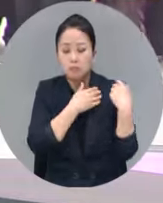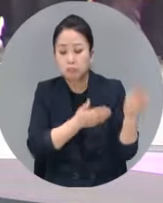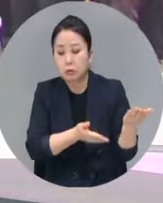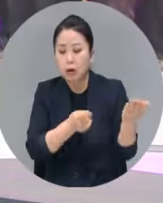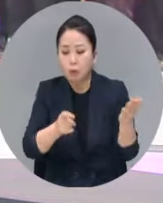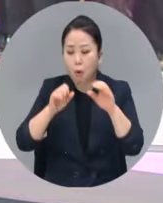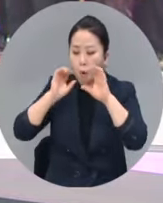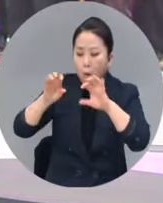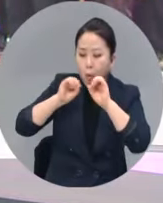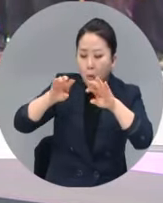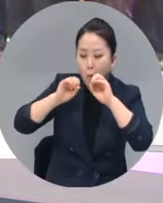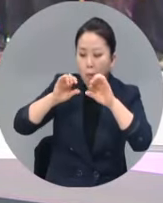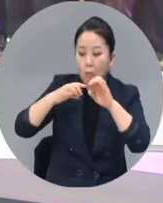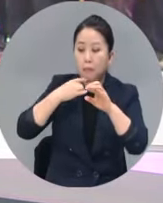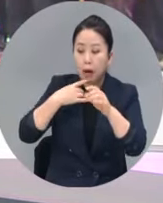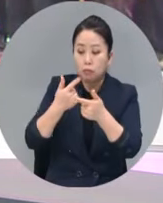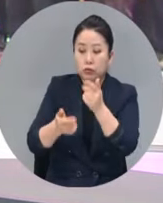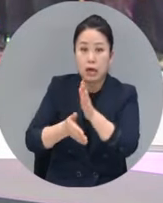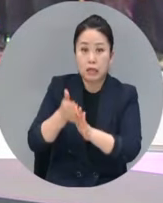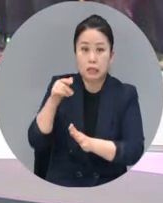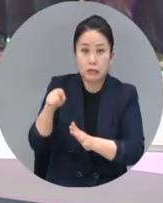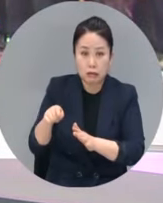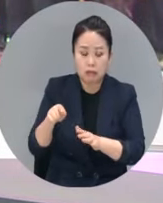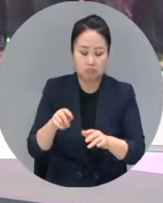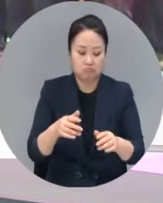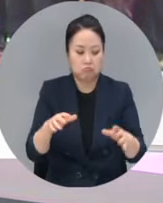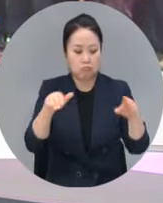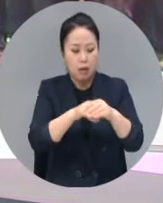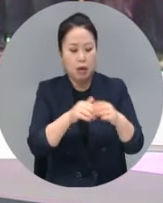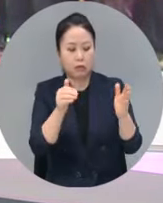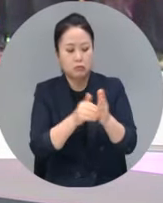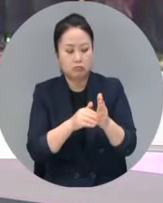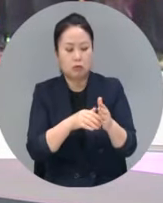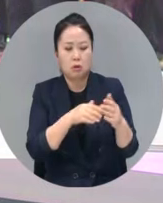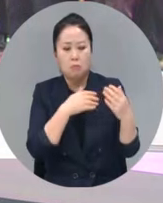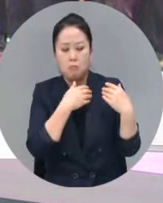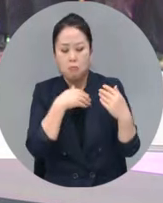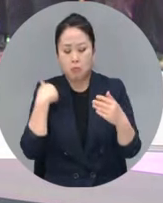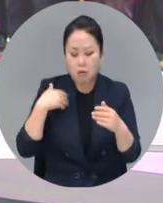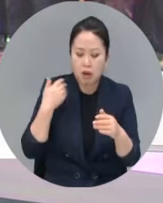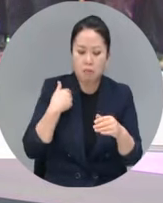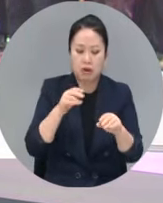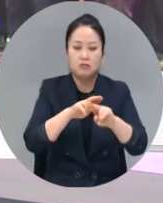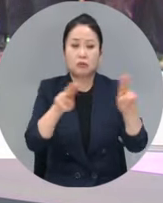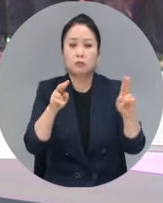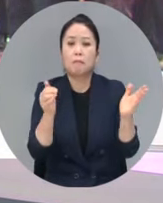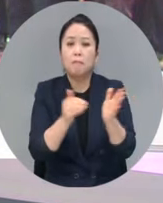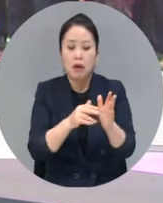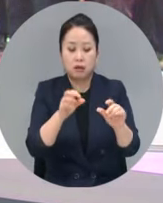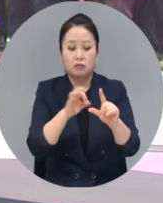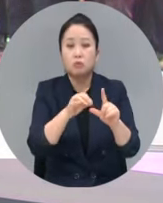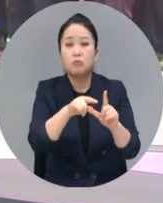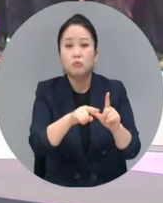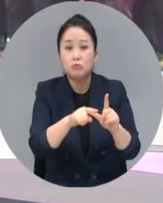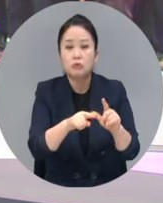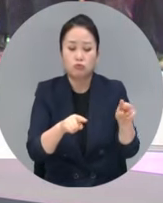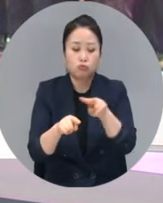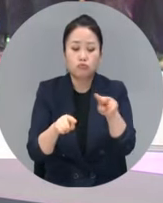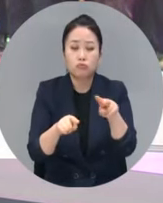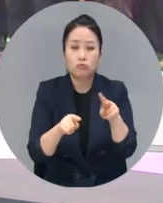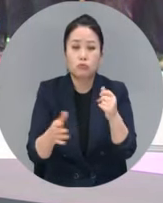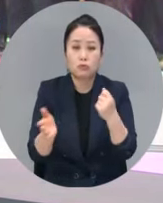부산시와 저질러 놓고 나 몰라라 백지화를 선언해버린 의령군까지 이렇게 두 지자체의 안일한 행정